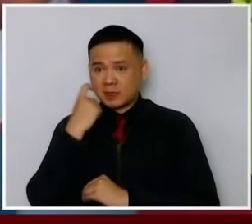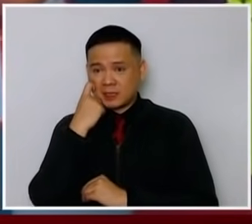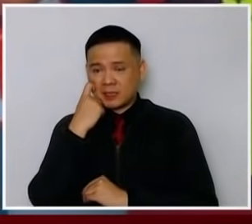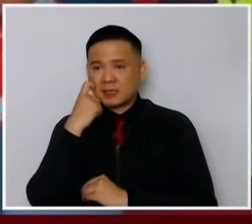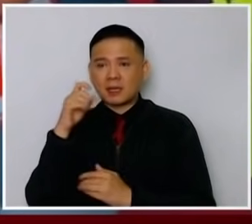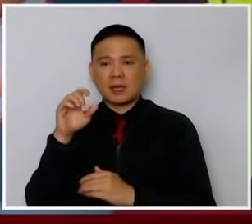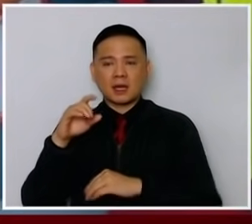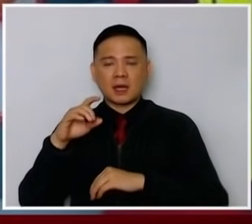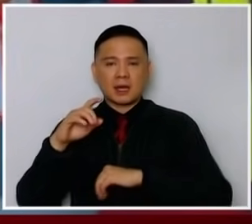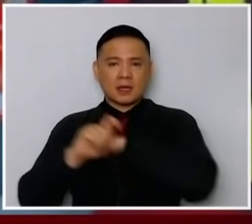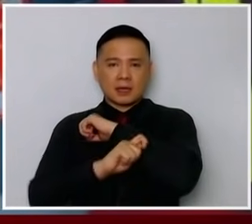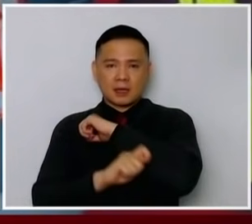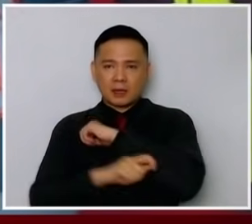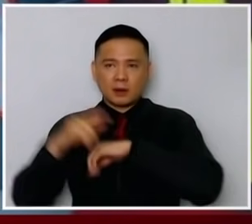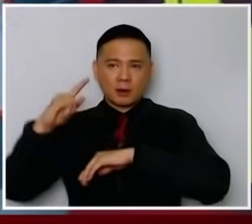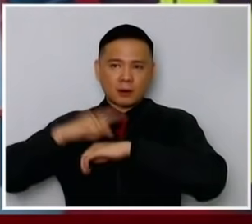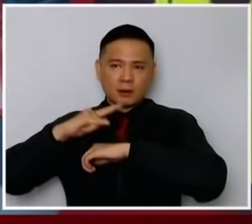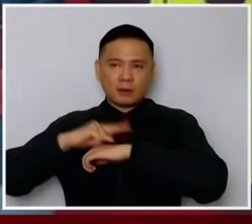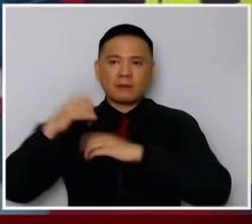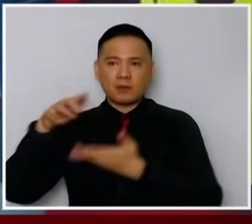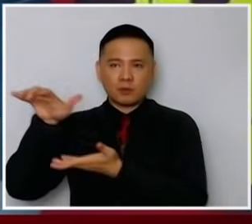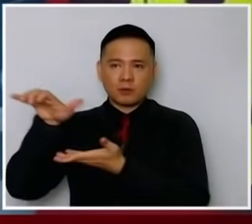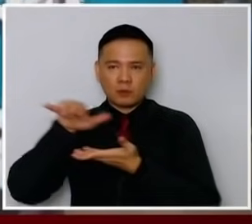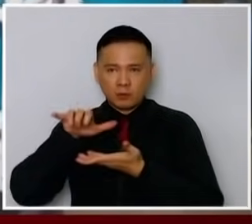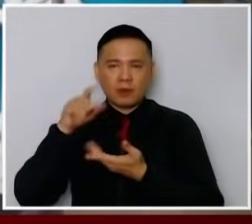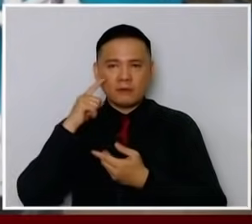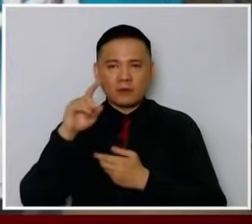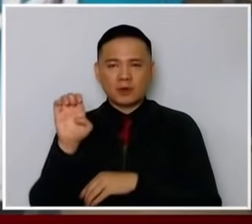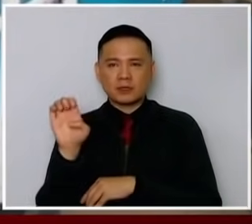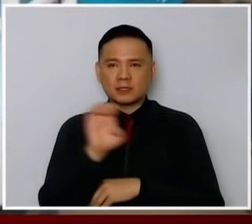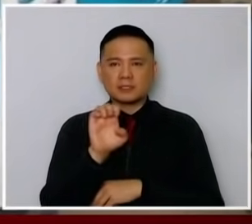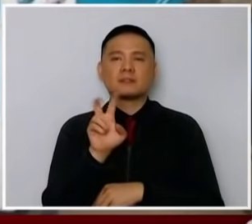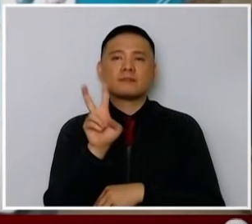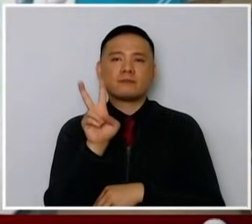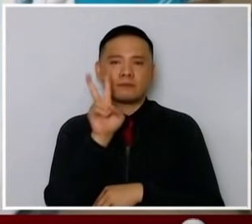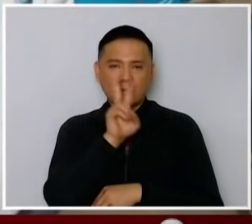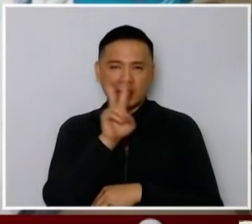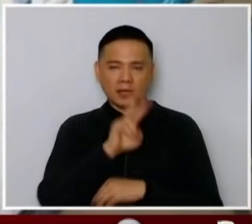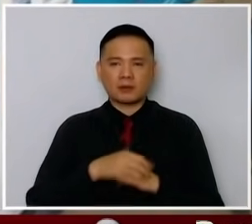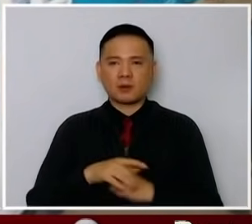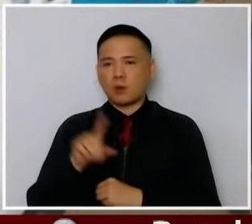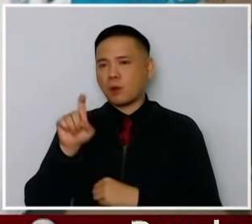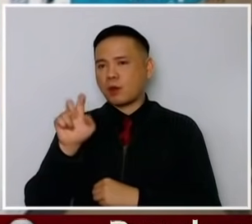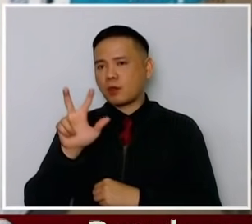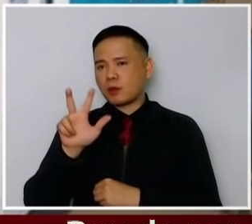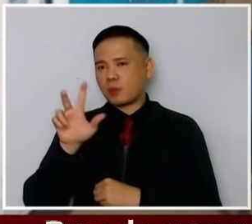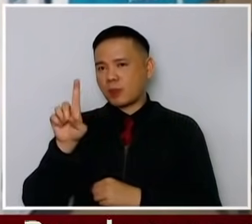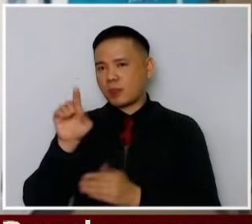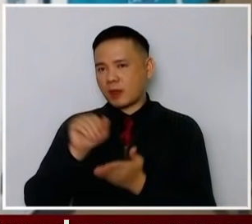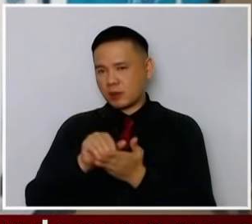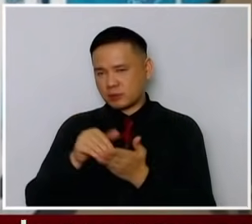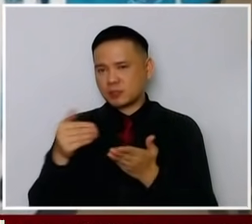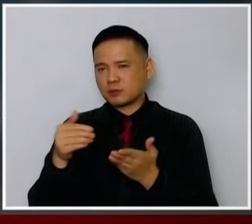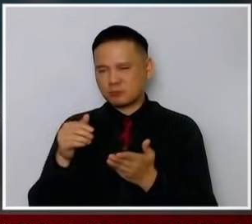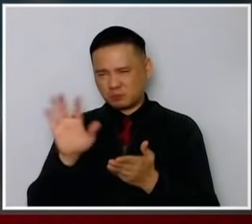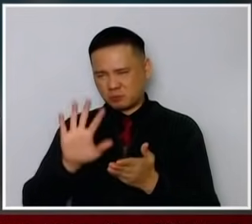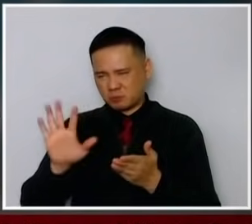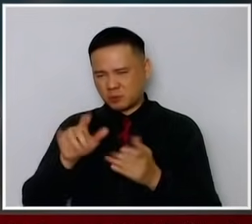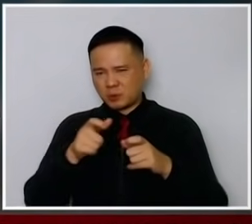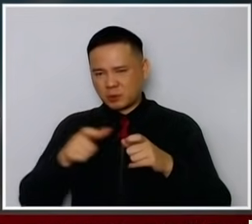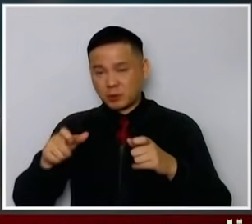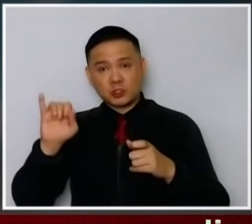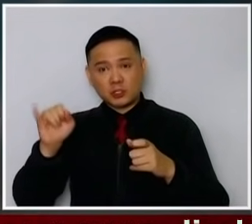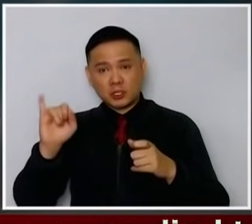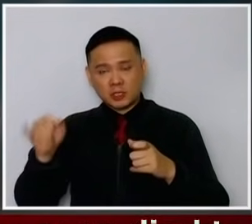20th batch ng COVID-19 vaccine para sa Eastern Visayas. Ang 131,200 doses ng Janssen vaccines